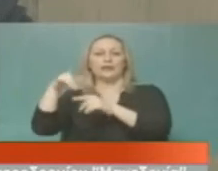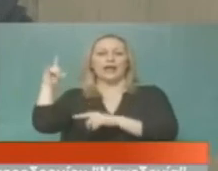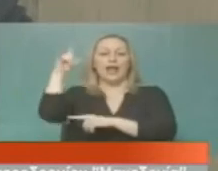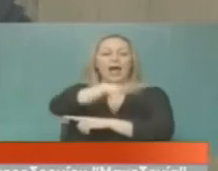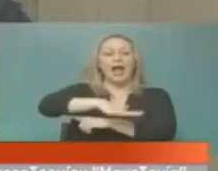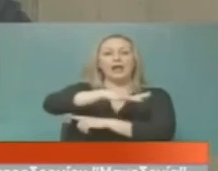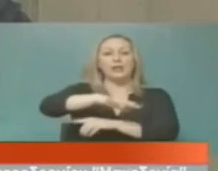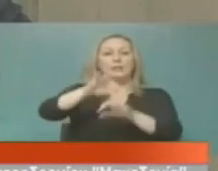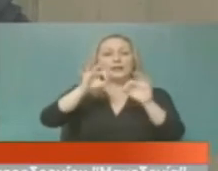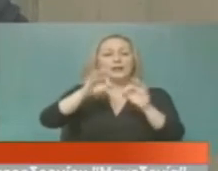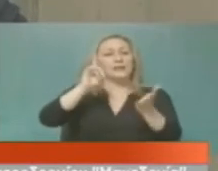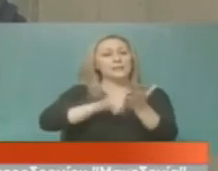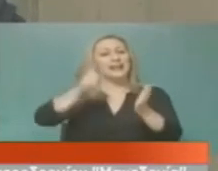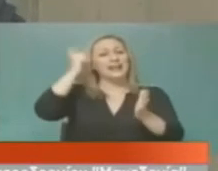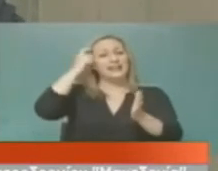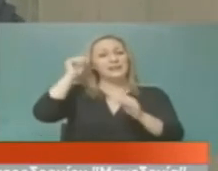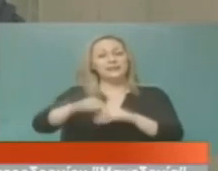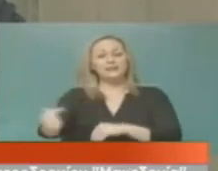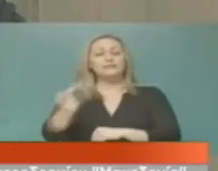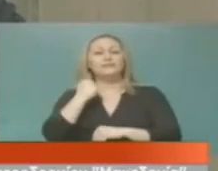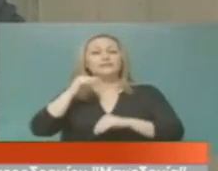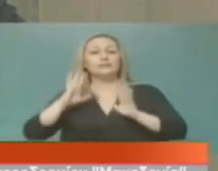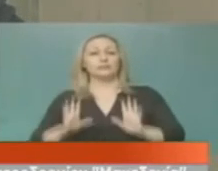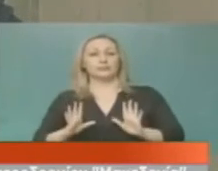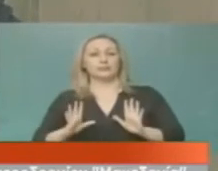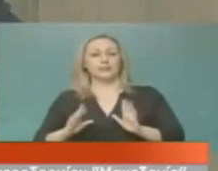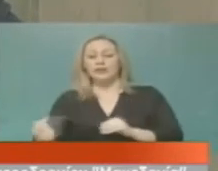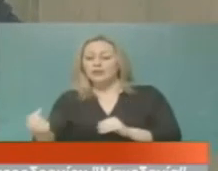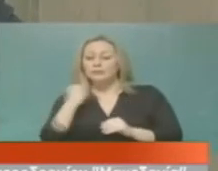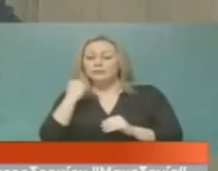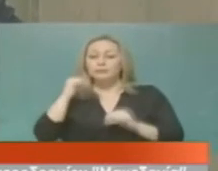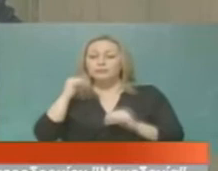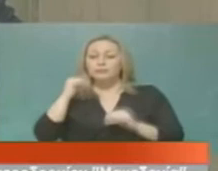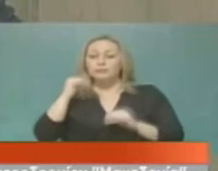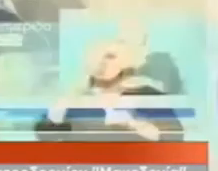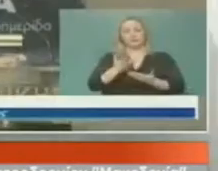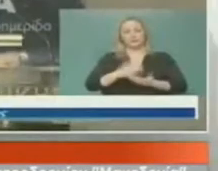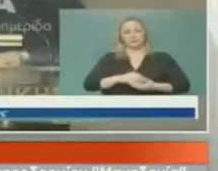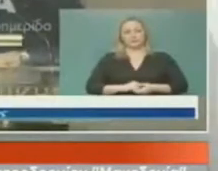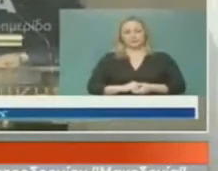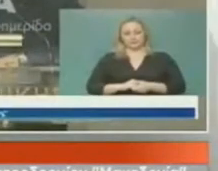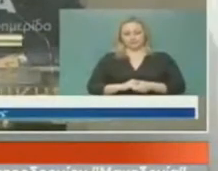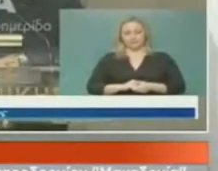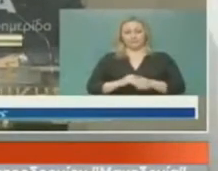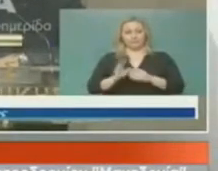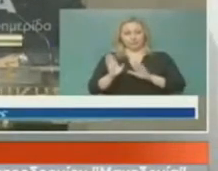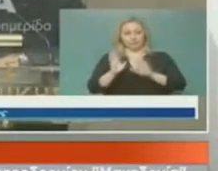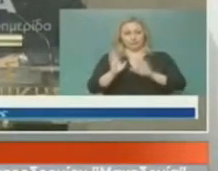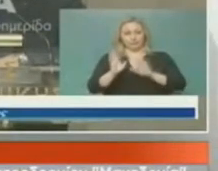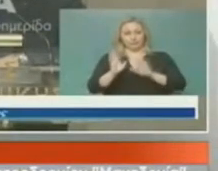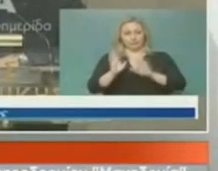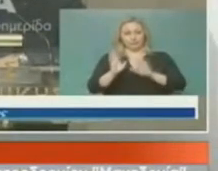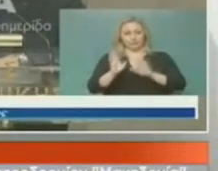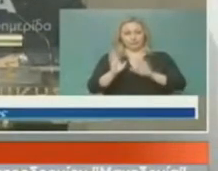Πρέπει να το καταλάβουμε ότι χάσαμε Επειδή ακριβώς είναι αυτή και χάσαμε Και θα συνεχίσουμε να χάνουμε Έχουμε ήδη πρόβλημα με το αεροδρόμο